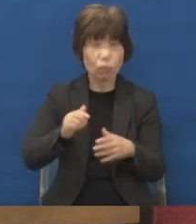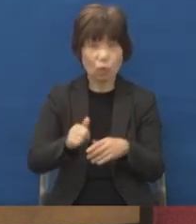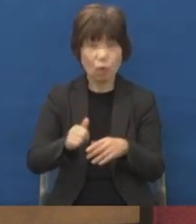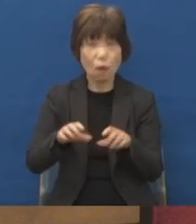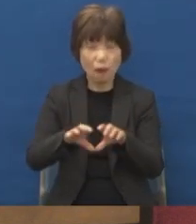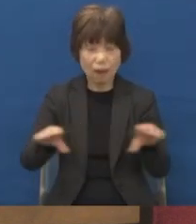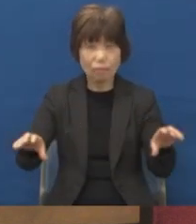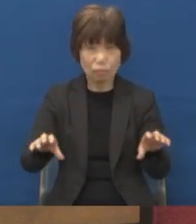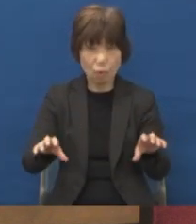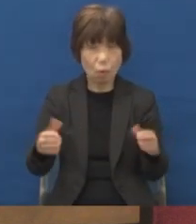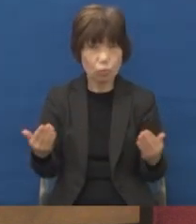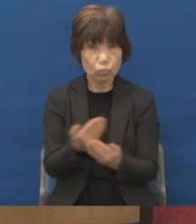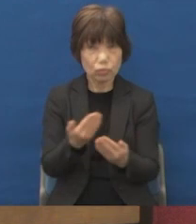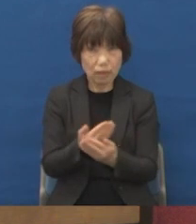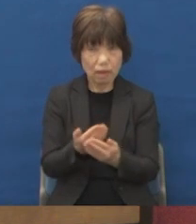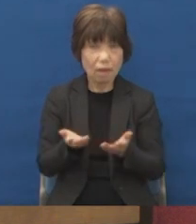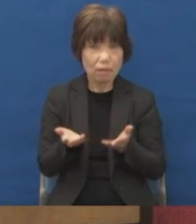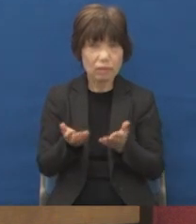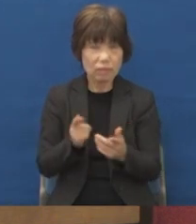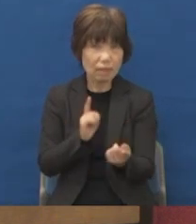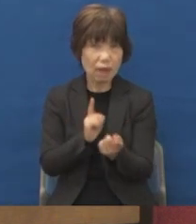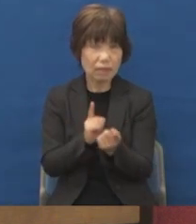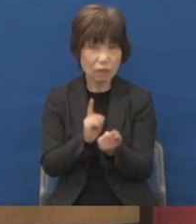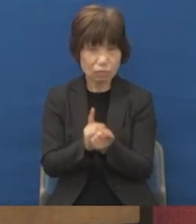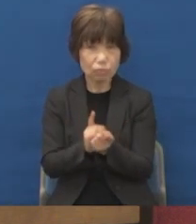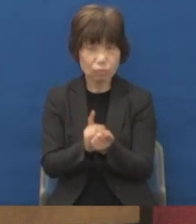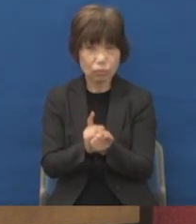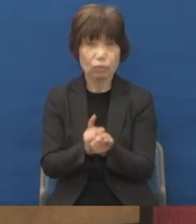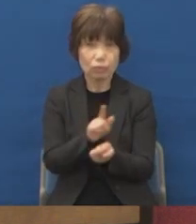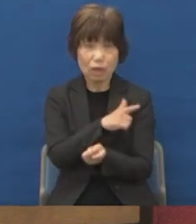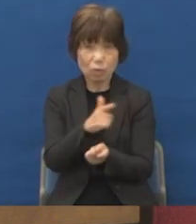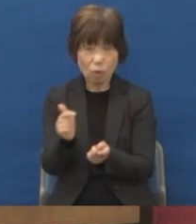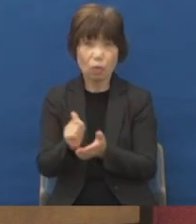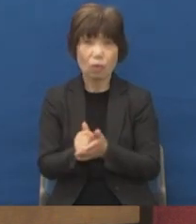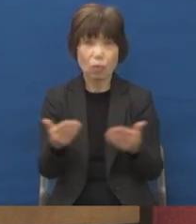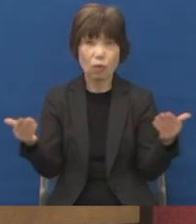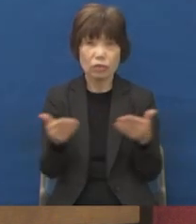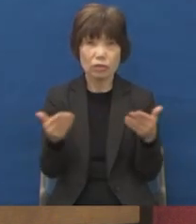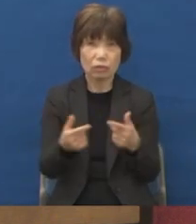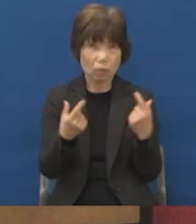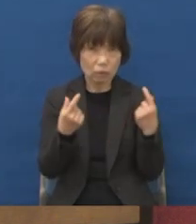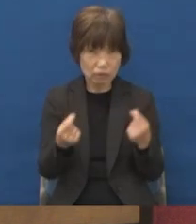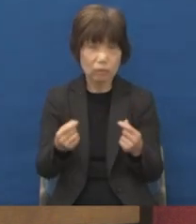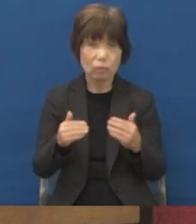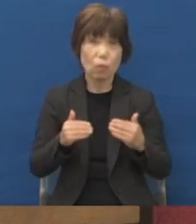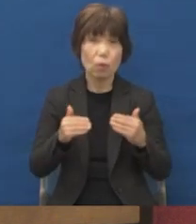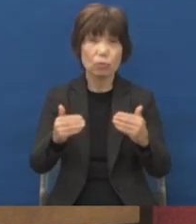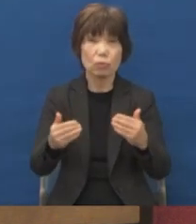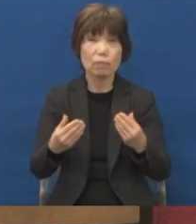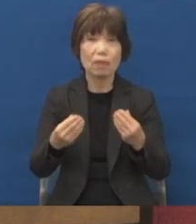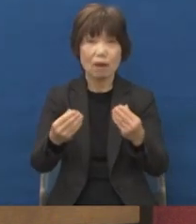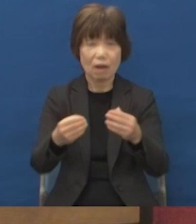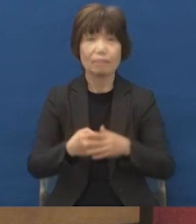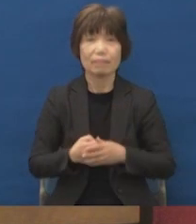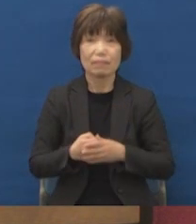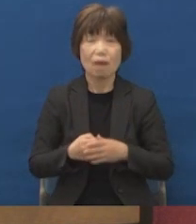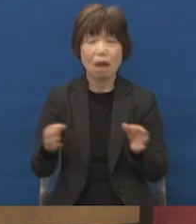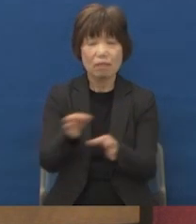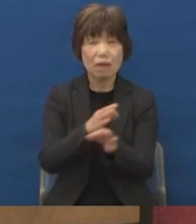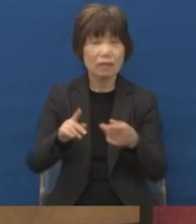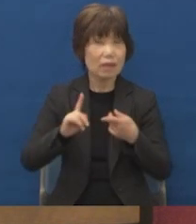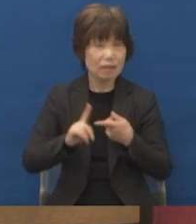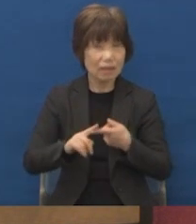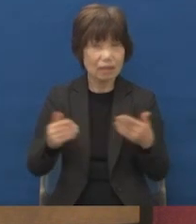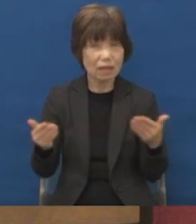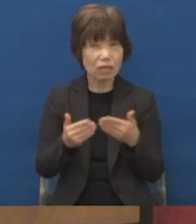改築更新、地震対策や水浸対策等の事業を着実に進めるとともに、財政面では業務